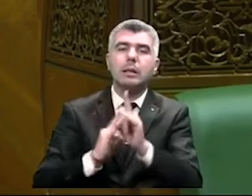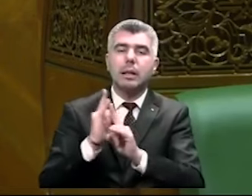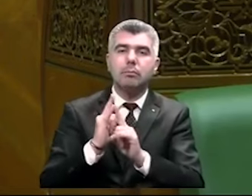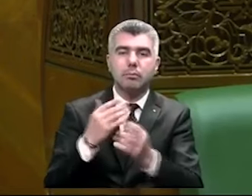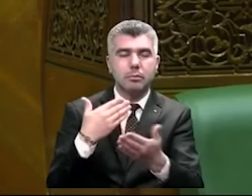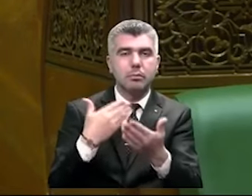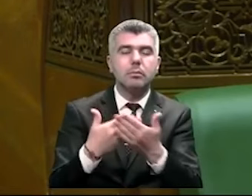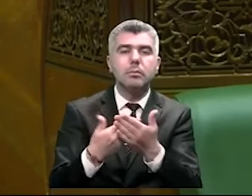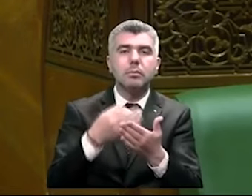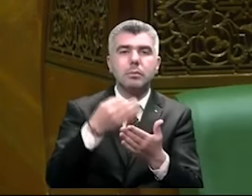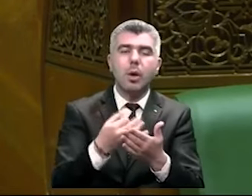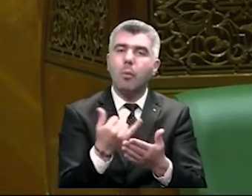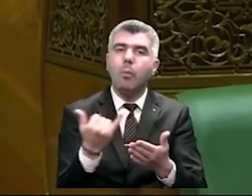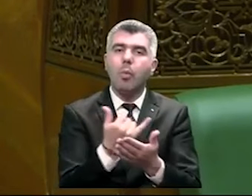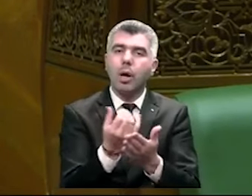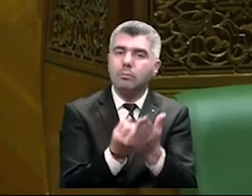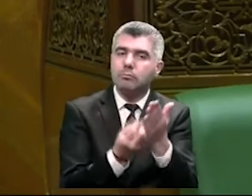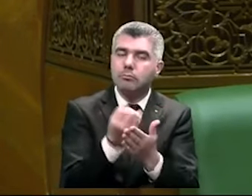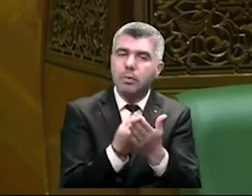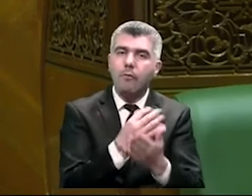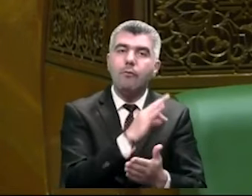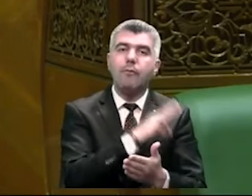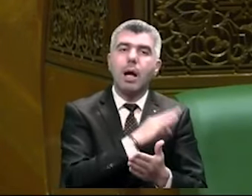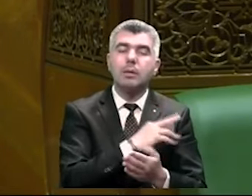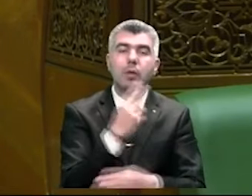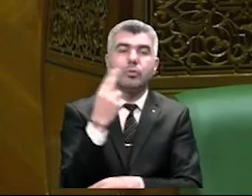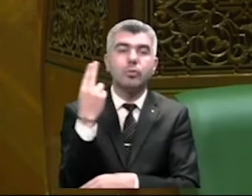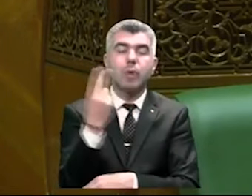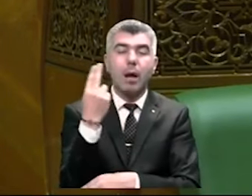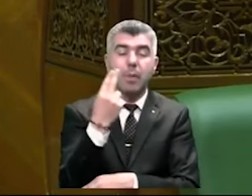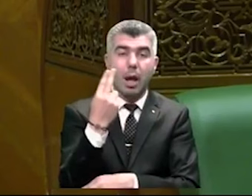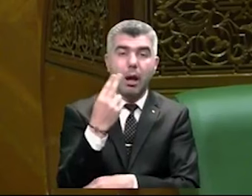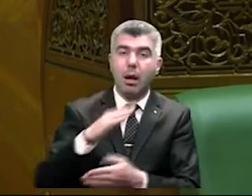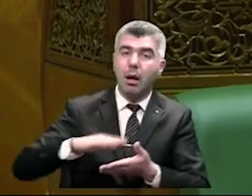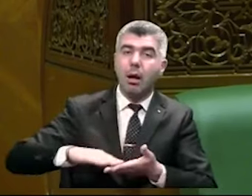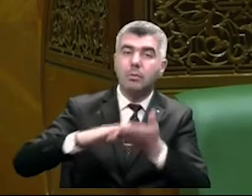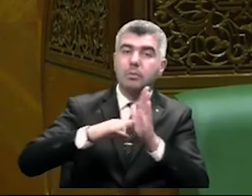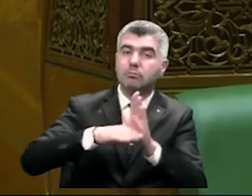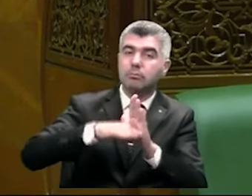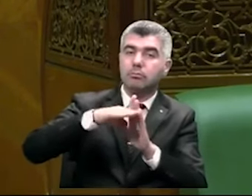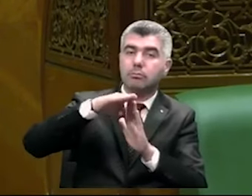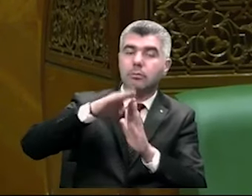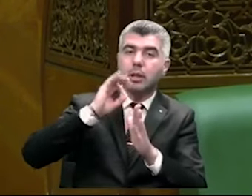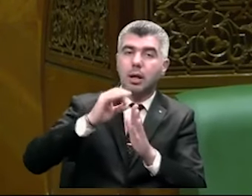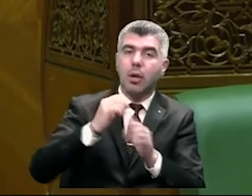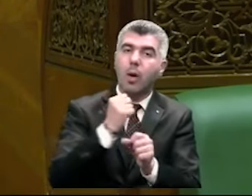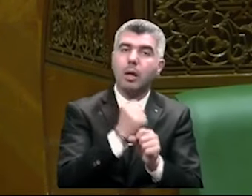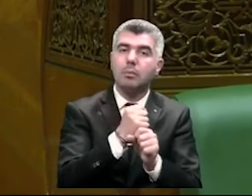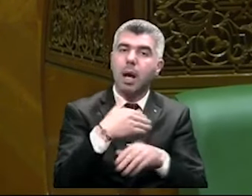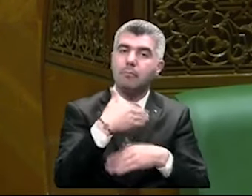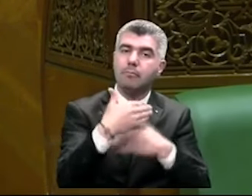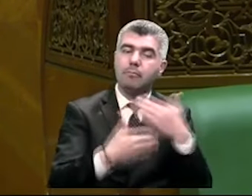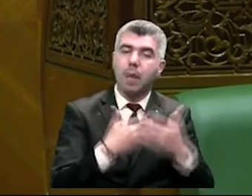الرساله العلميه التي تقدمها الجامعه وتجويد مستوى التعليم العالي وجعله في خدمه سوق الشغل وفي